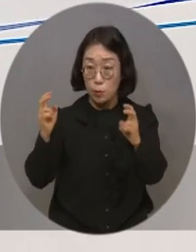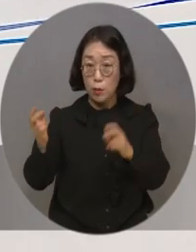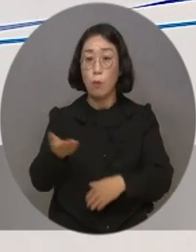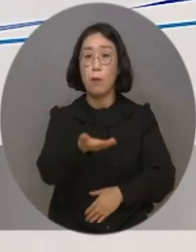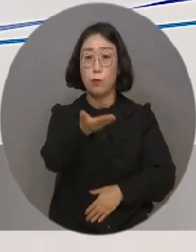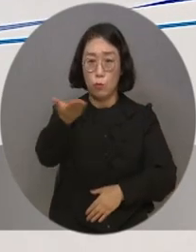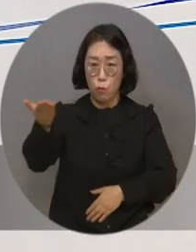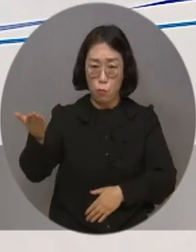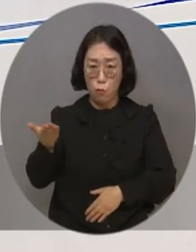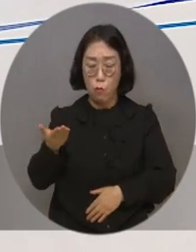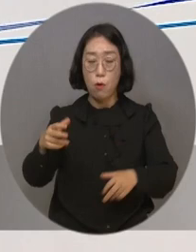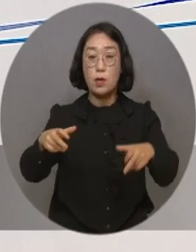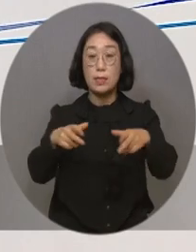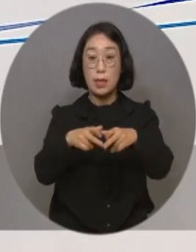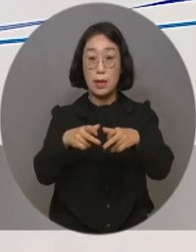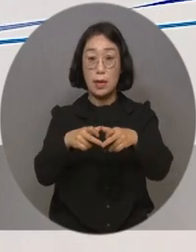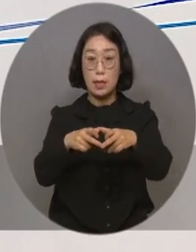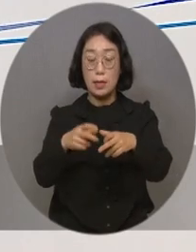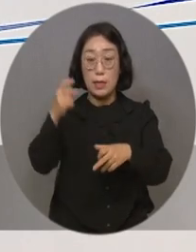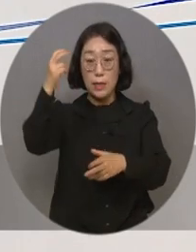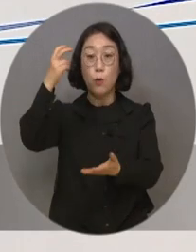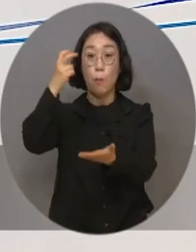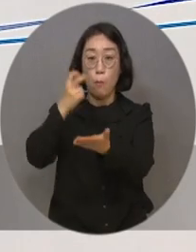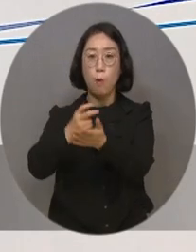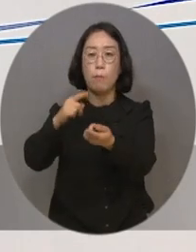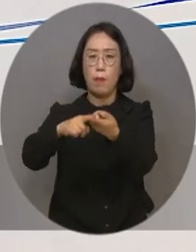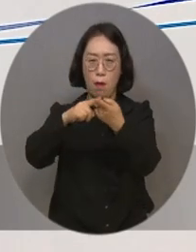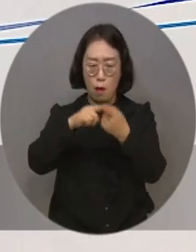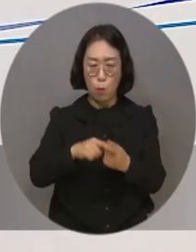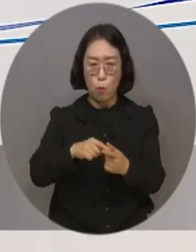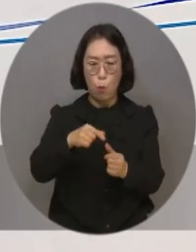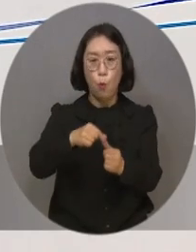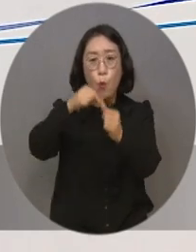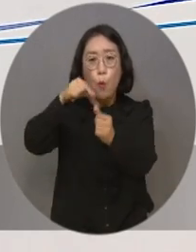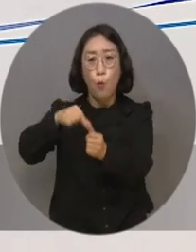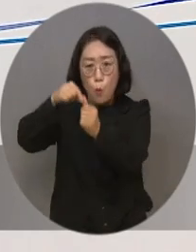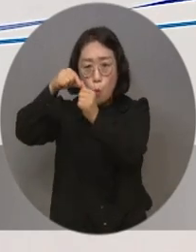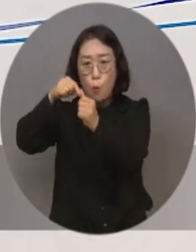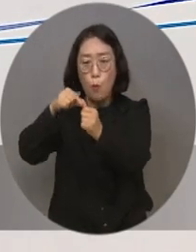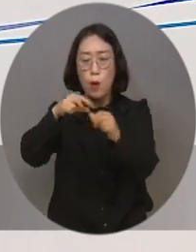장애인분들을 기준 고용률은 좀 지키는 것이 필요하지 않을까.